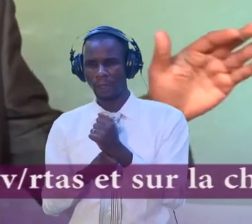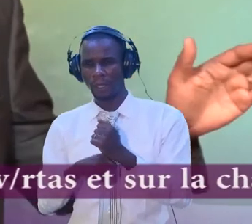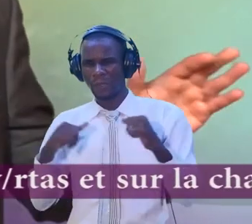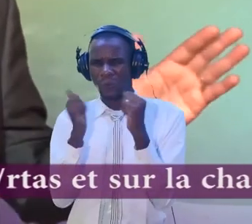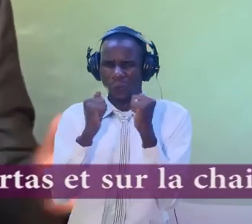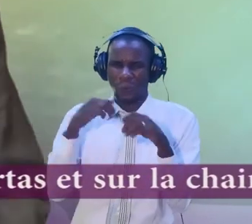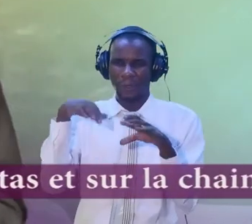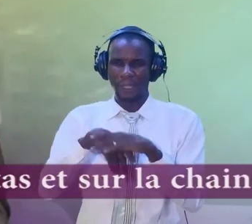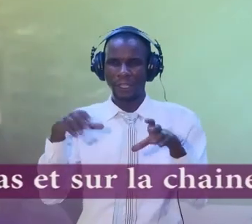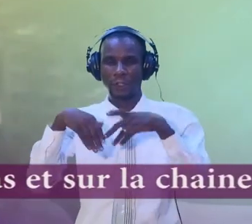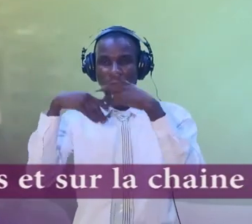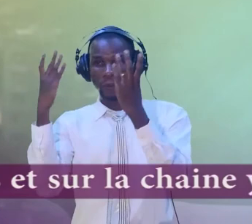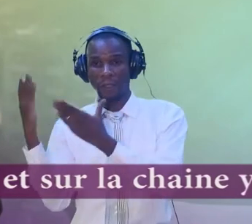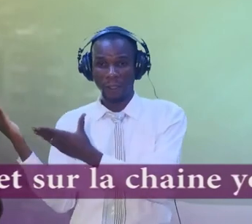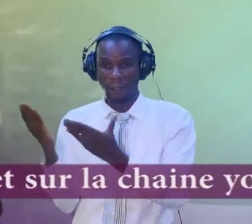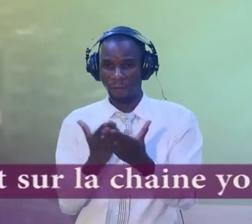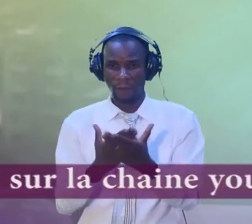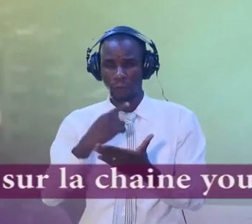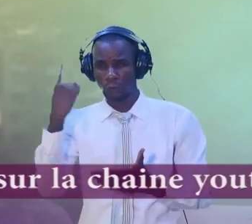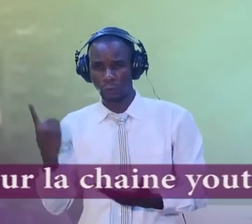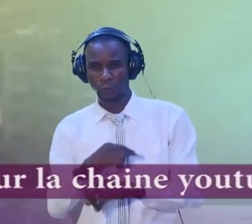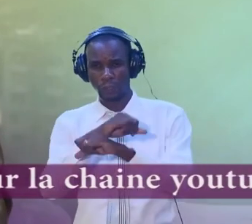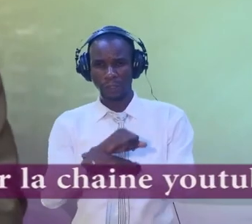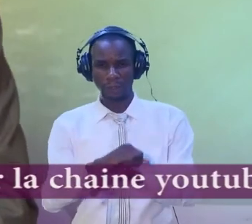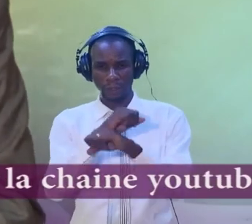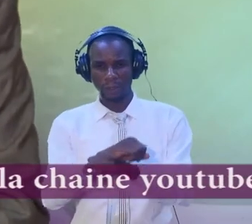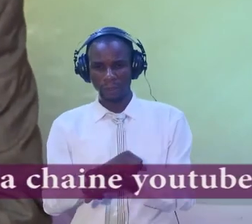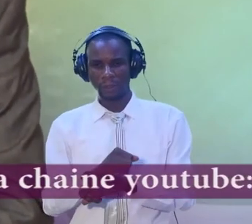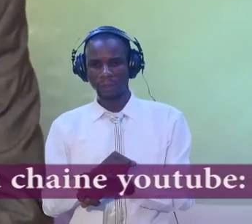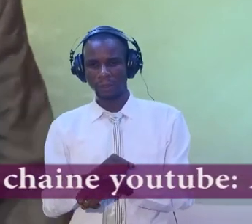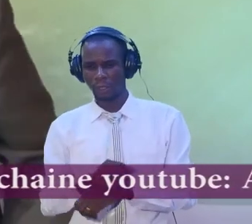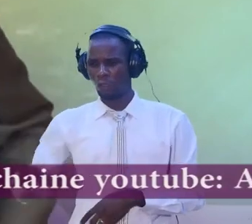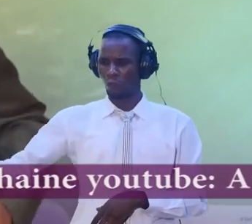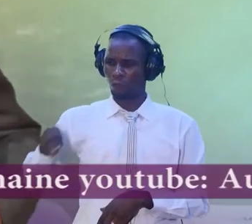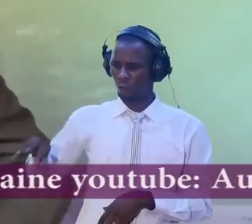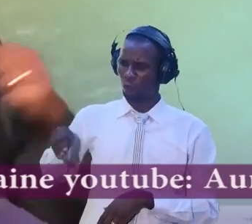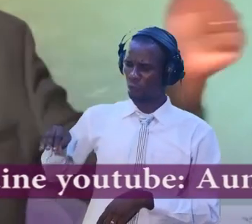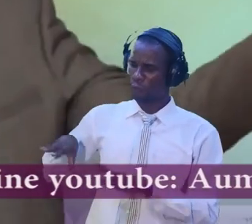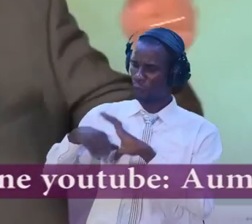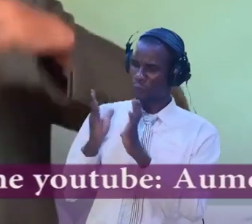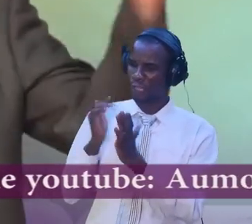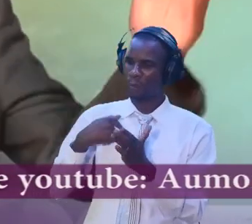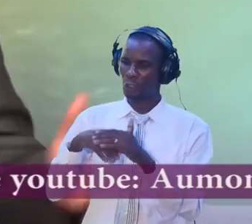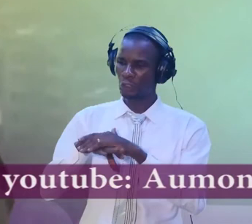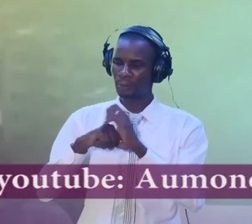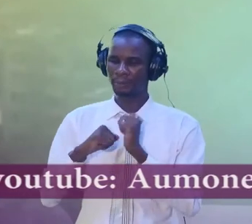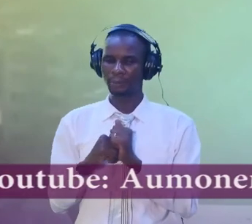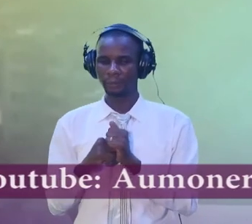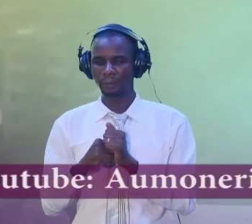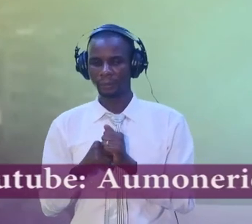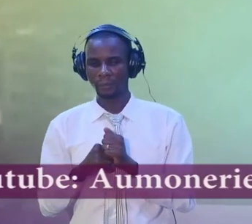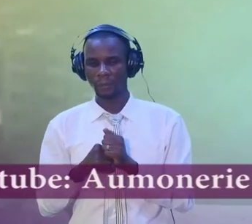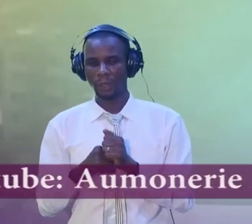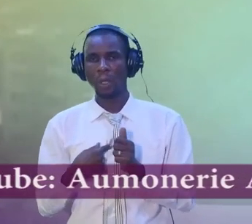mwenye nguvu ambaye anatisha kila mtu, ambaye anatisha watu kila mahali, anakuja kila siku kwako,